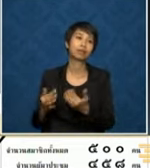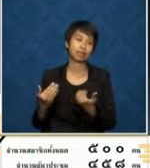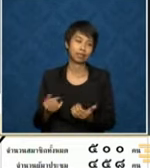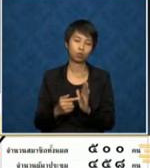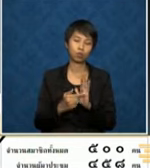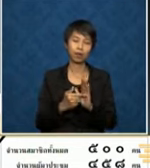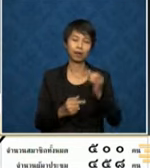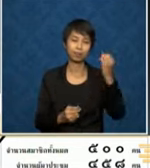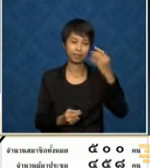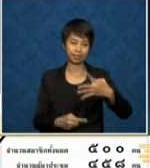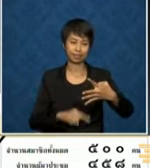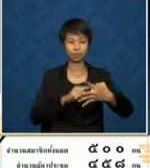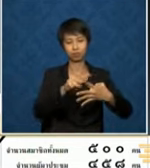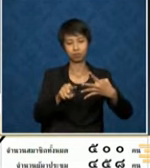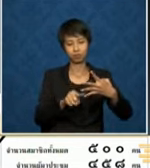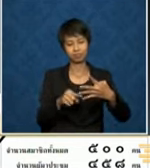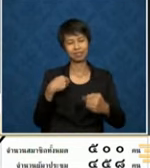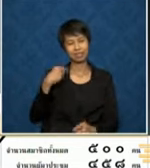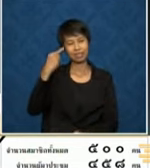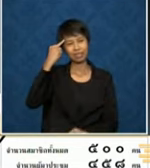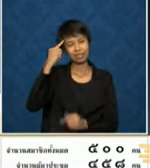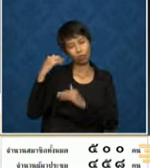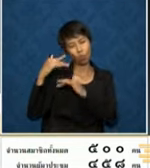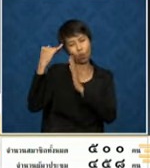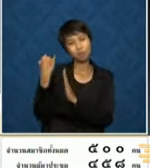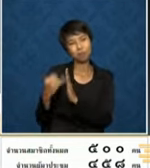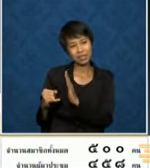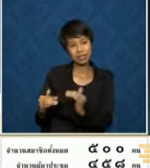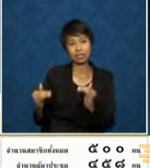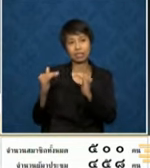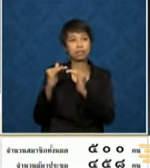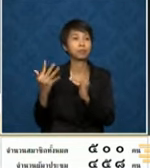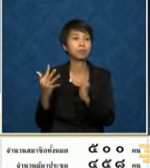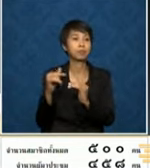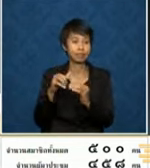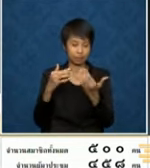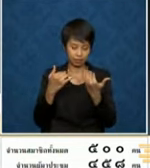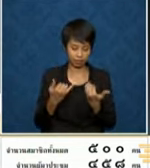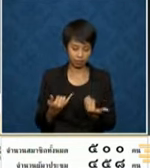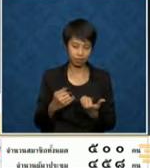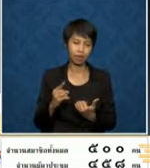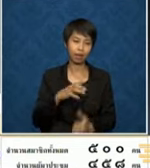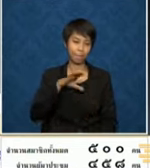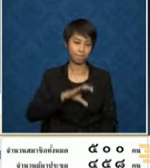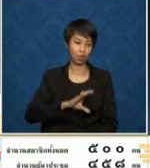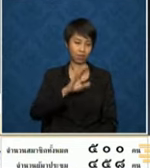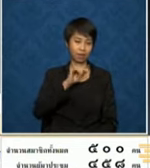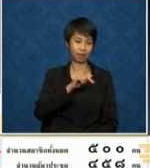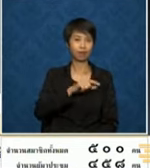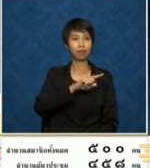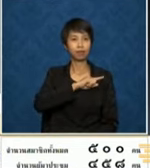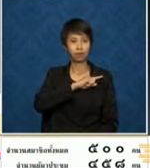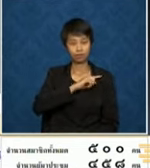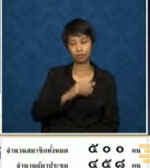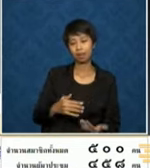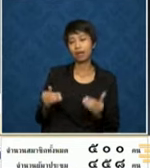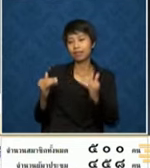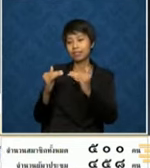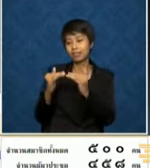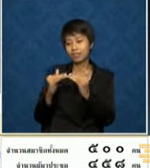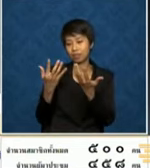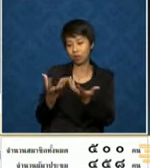ค่ะที่น่าผิดหวังในการที่ไปใช้สิทธิ์นะคะ FTA คือผู้ประกอบการต้องไปยื่นที่จะใช้สิทธิ์ในการส่งออกแบบ